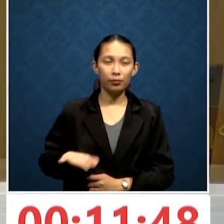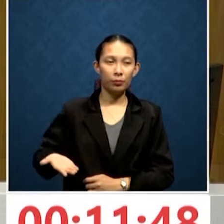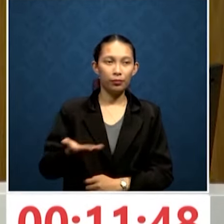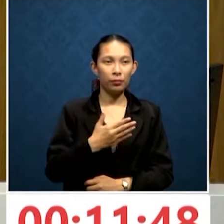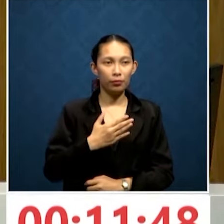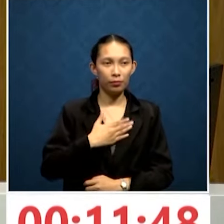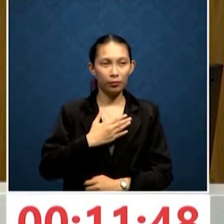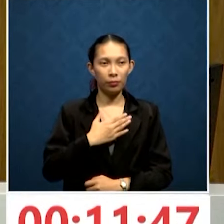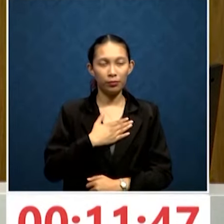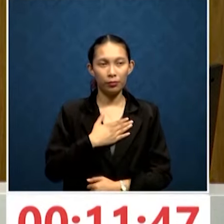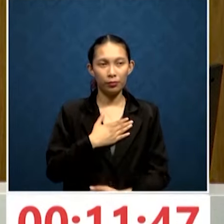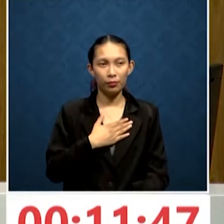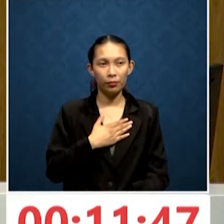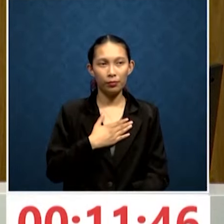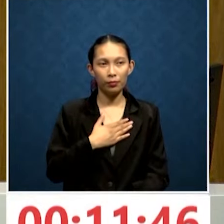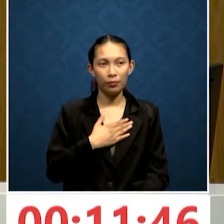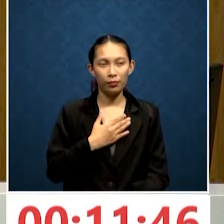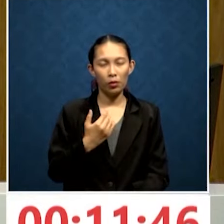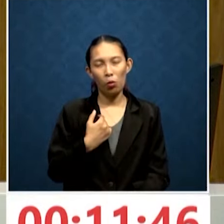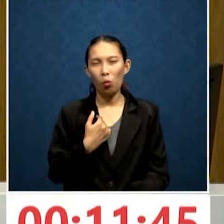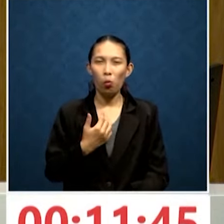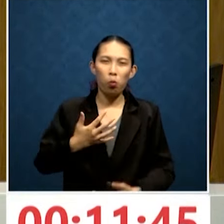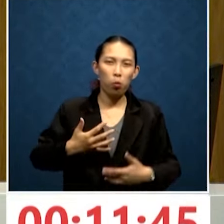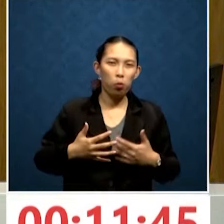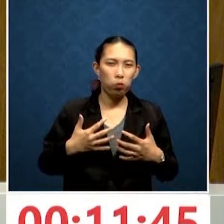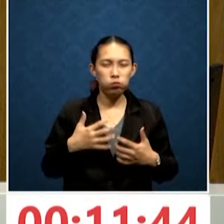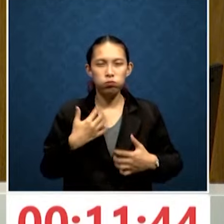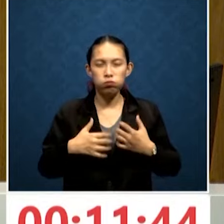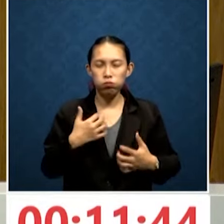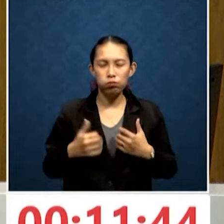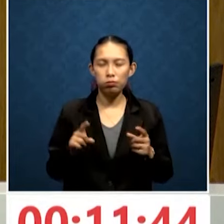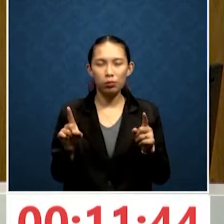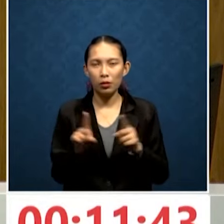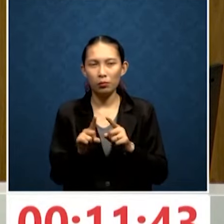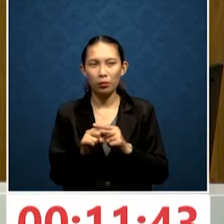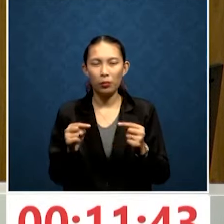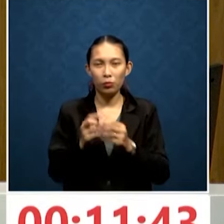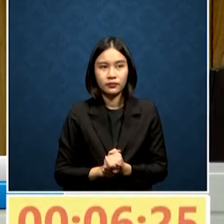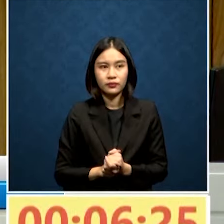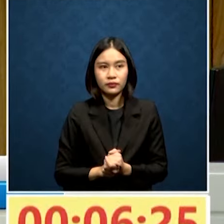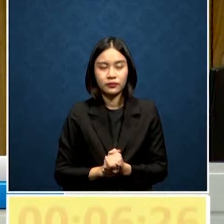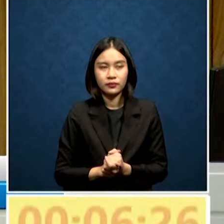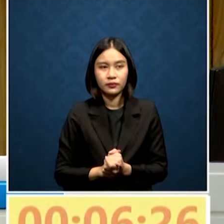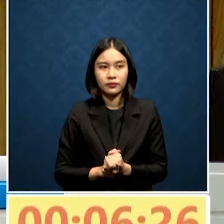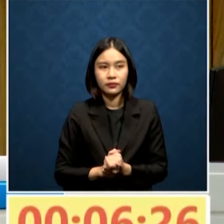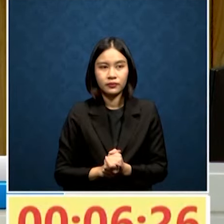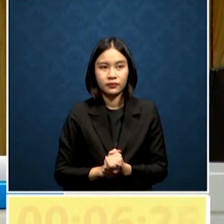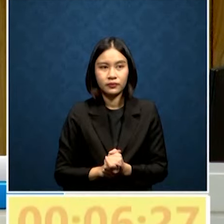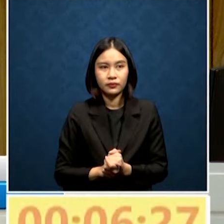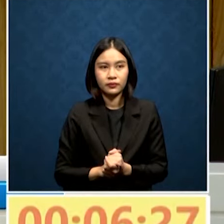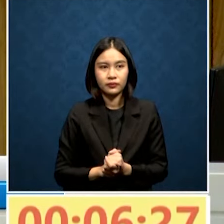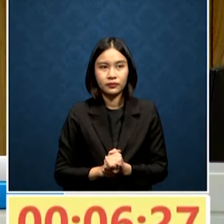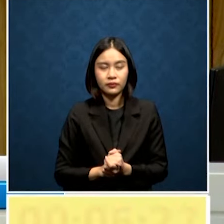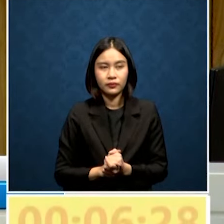องมีความร้อนใจไม่น้อยกว่าท่านอาจารย์นันทนาเลยนะครับ